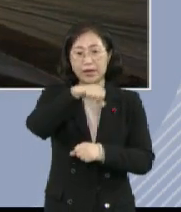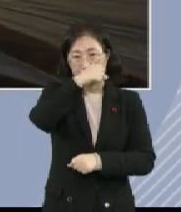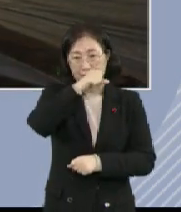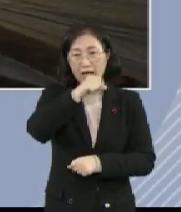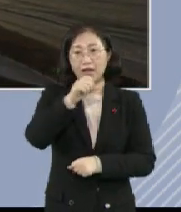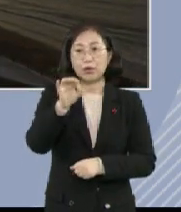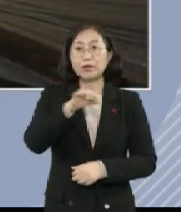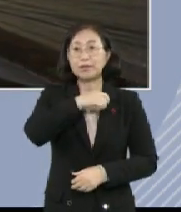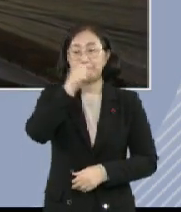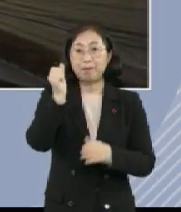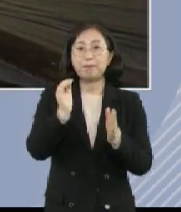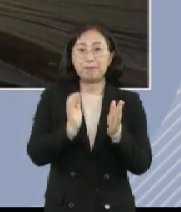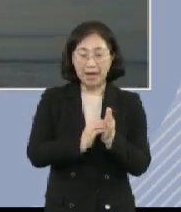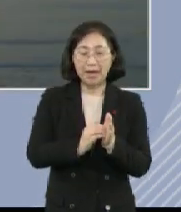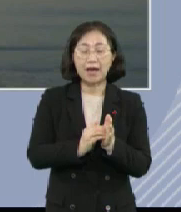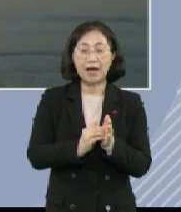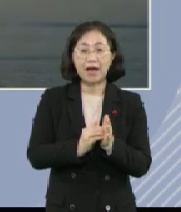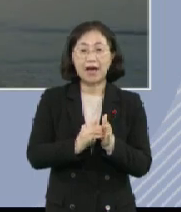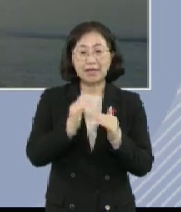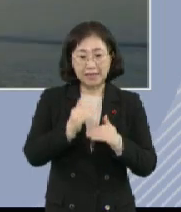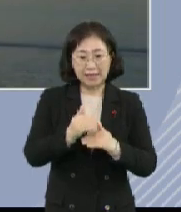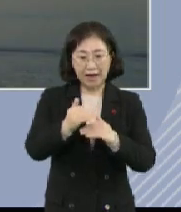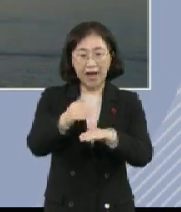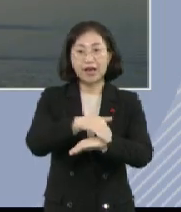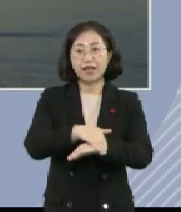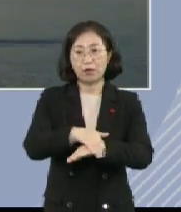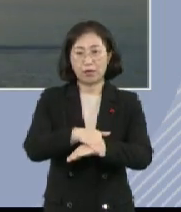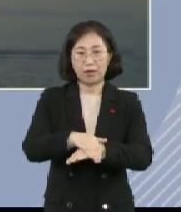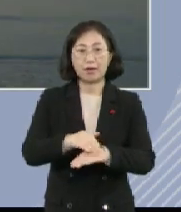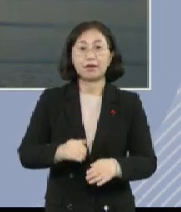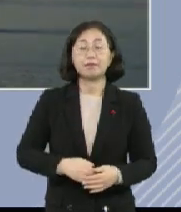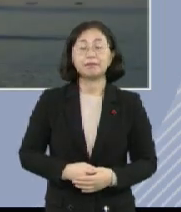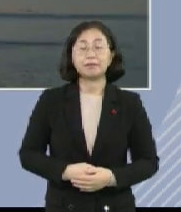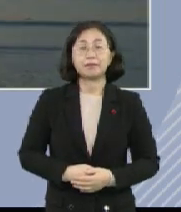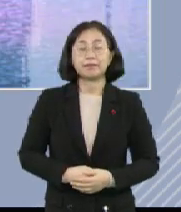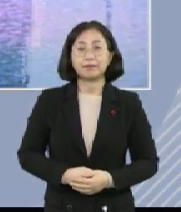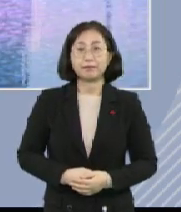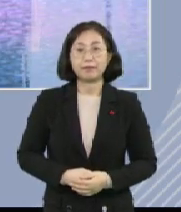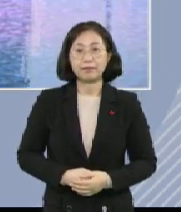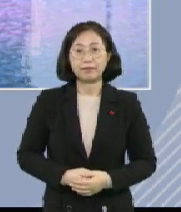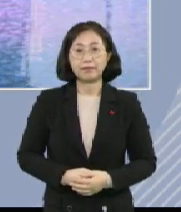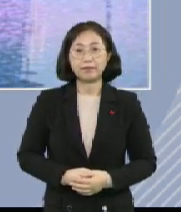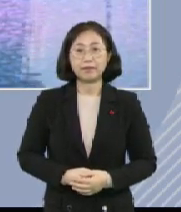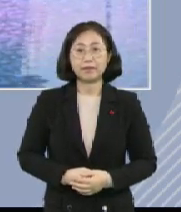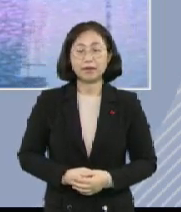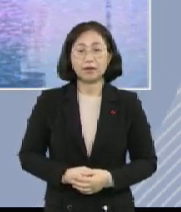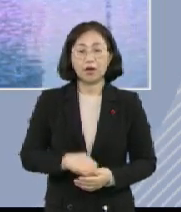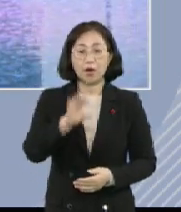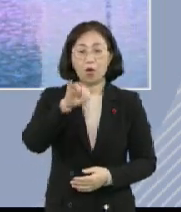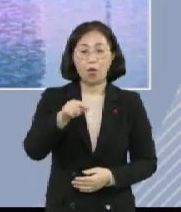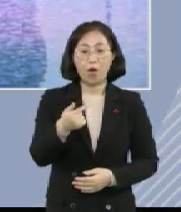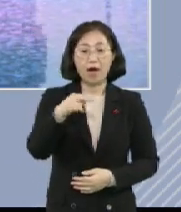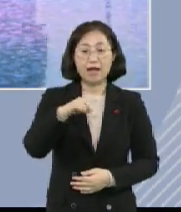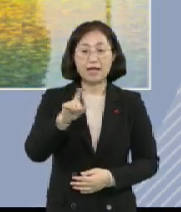예산안에 통과됐고 예타가 통과되면 차근차근 진행할 것이다. 또 이런 그 말씀을 드립니다. 또